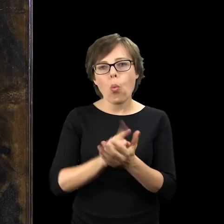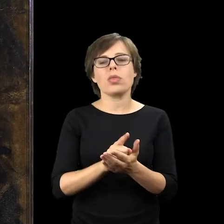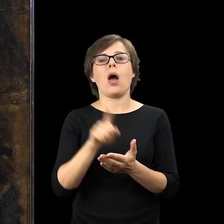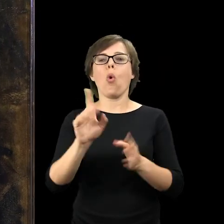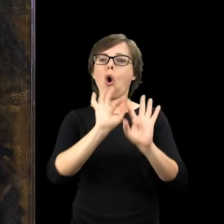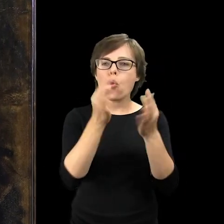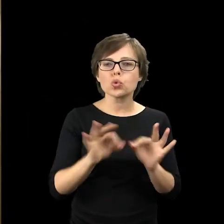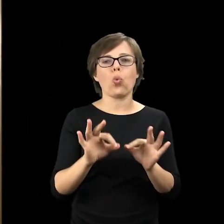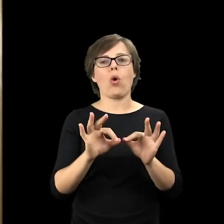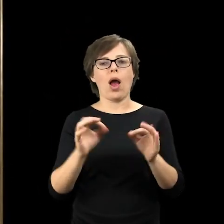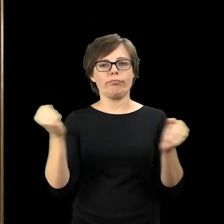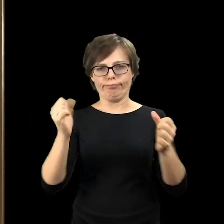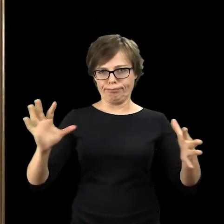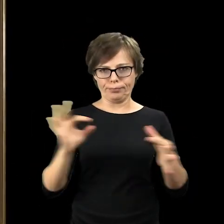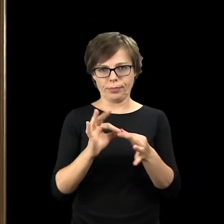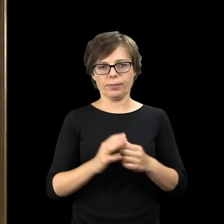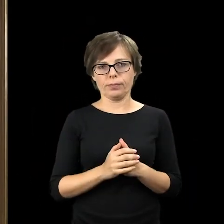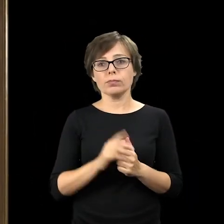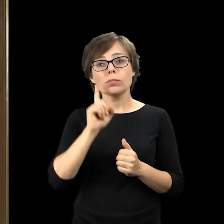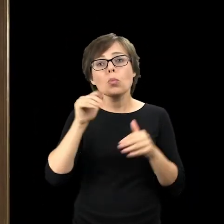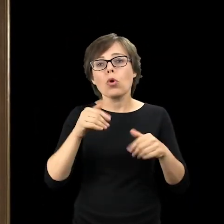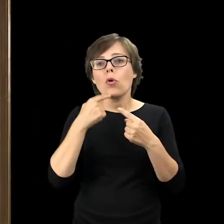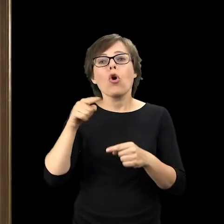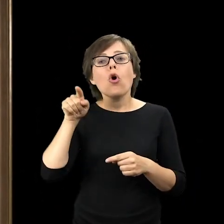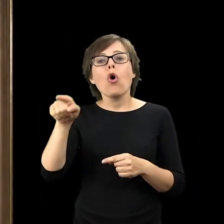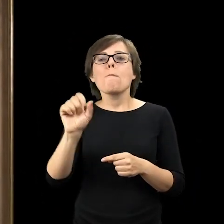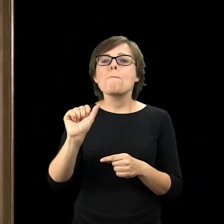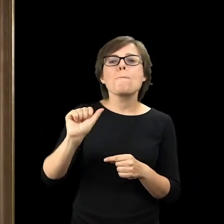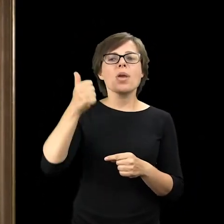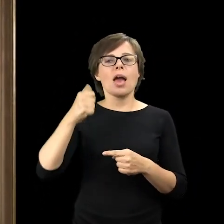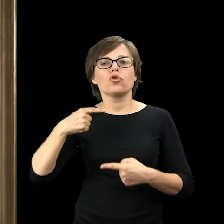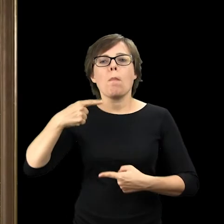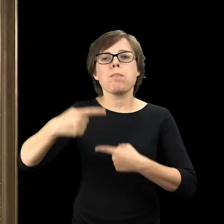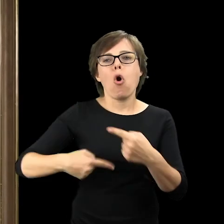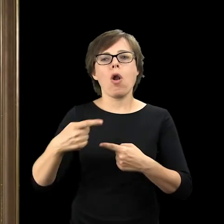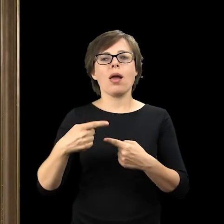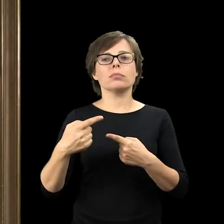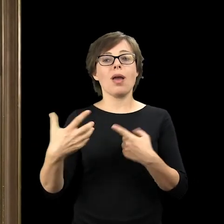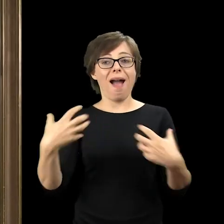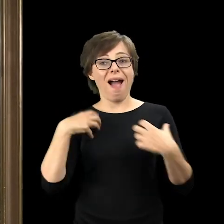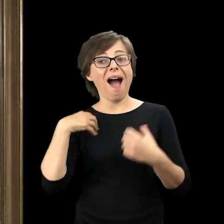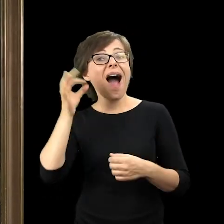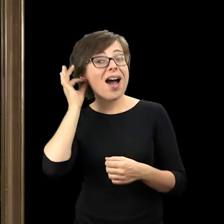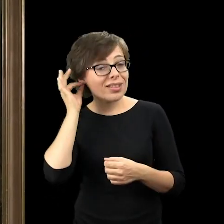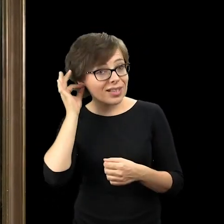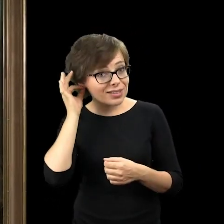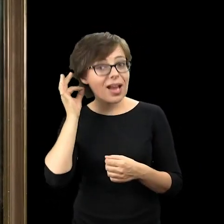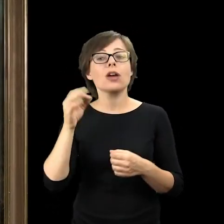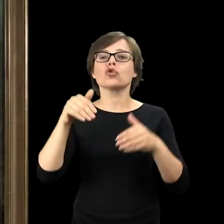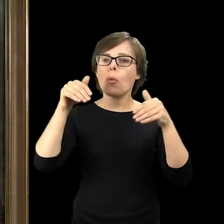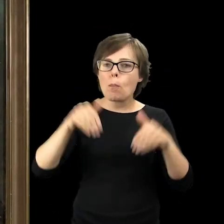To właśnie pierwsze pokolenie artystek tworzących zawodowo sztukę i całe swoje życie